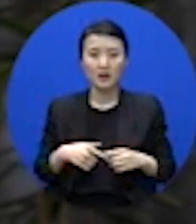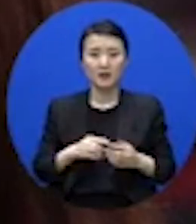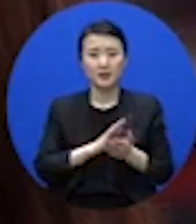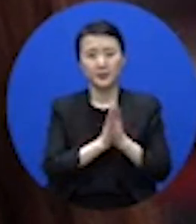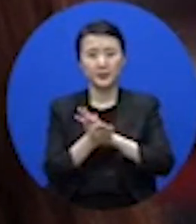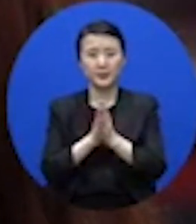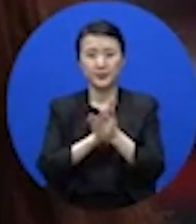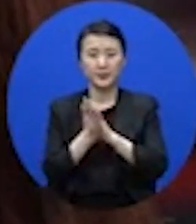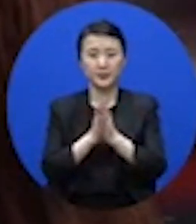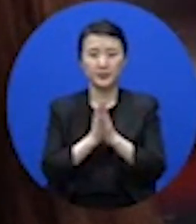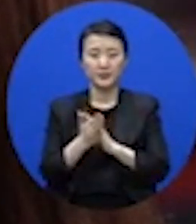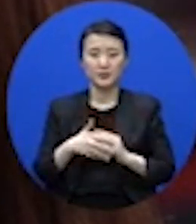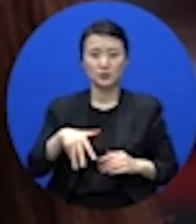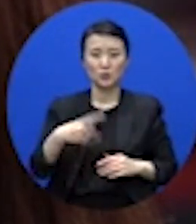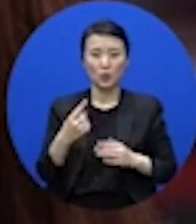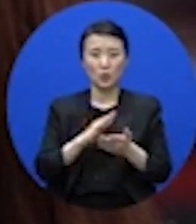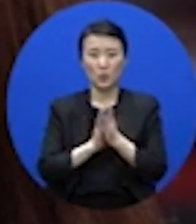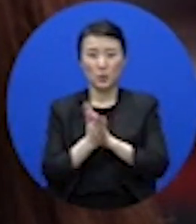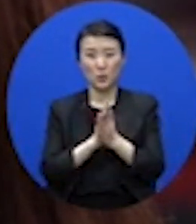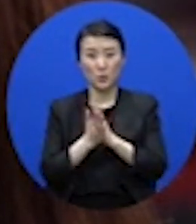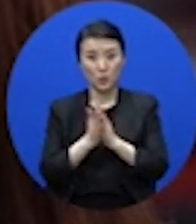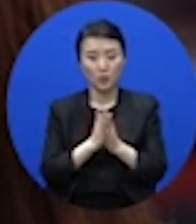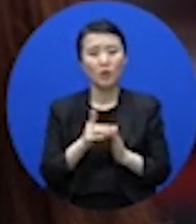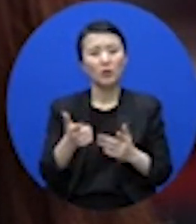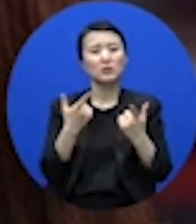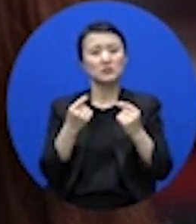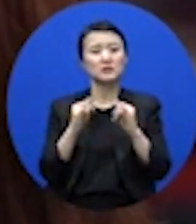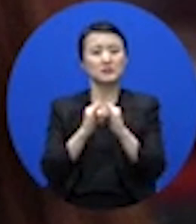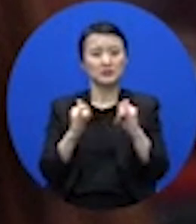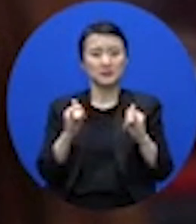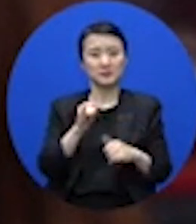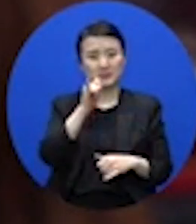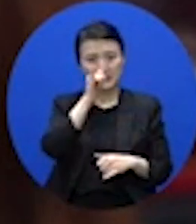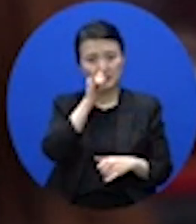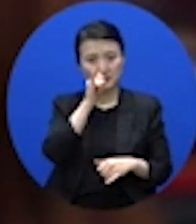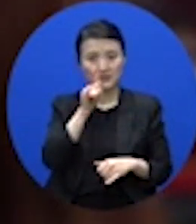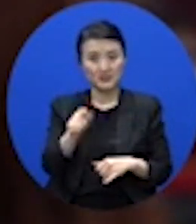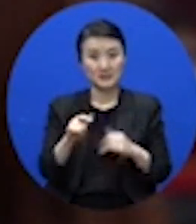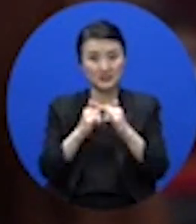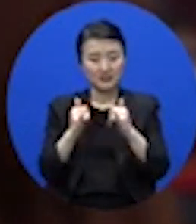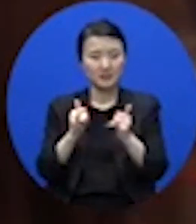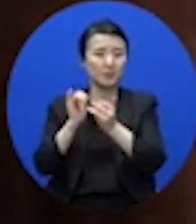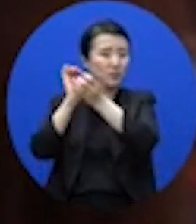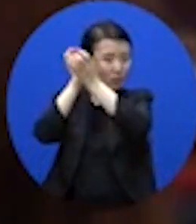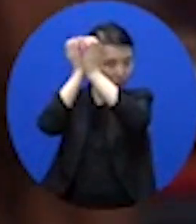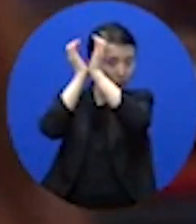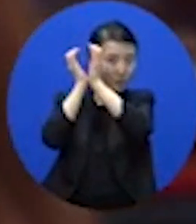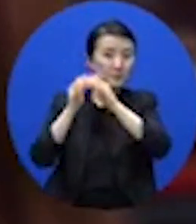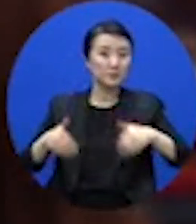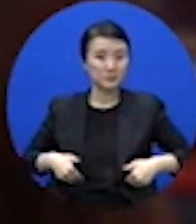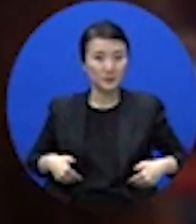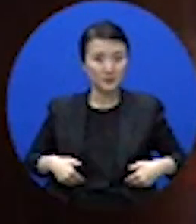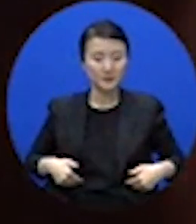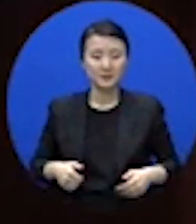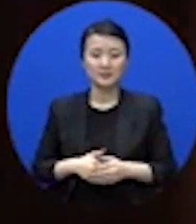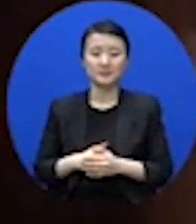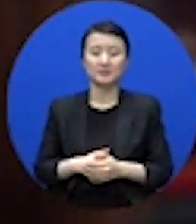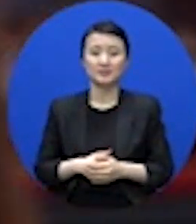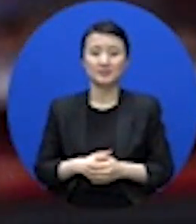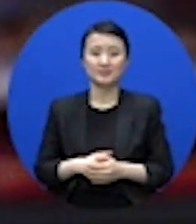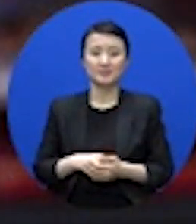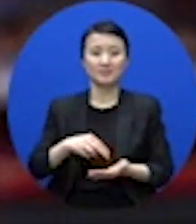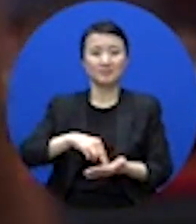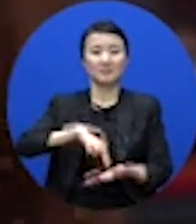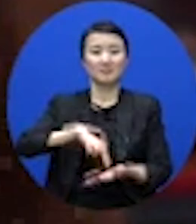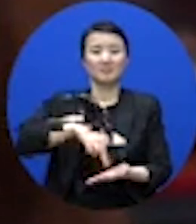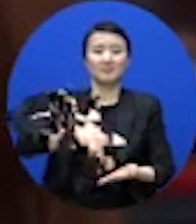이 마음이 초당? 아, 그런 분은 있죠. 약간 꽃을 다세요. 그리고 예, 도세요. 한